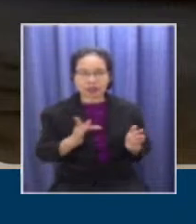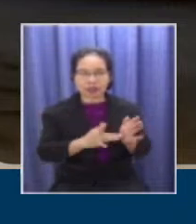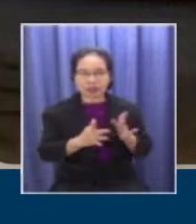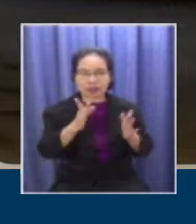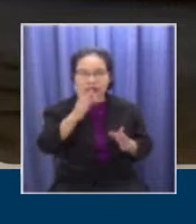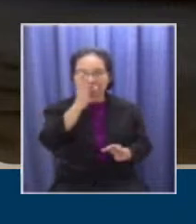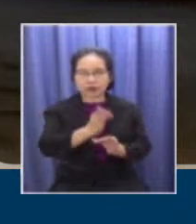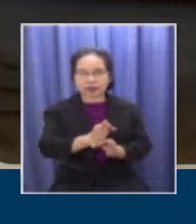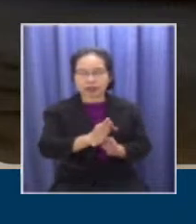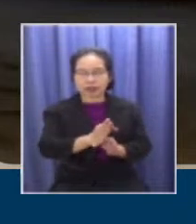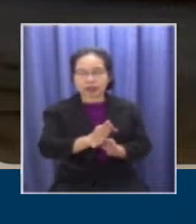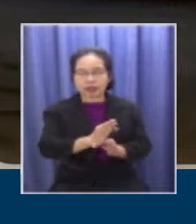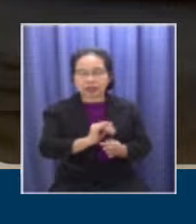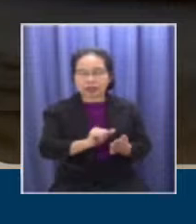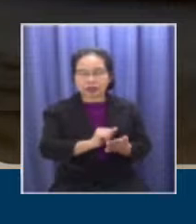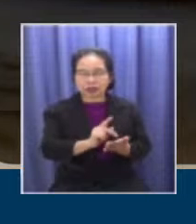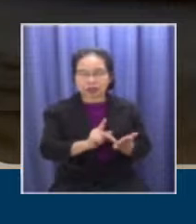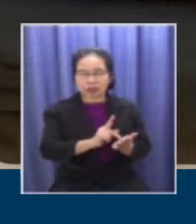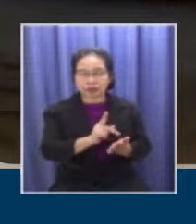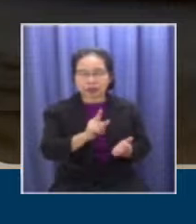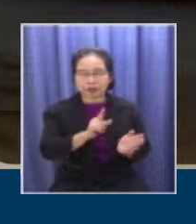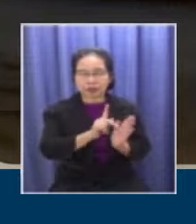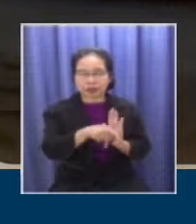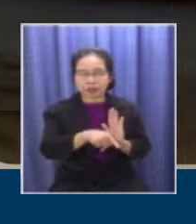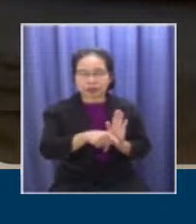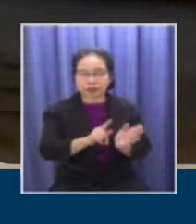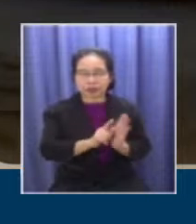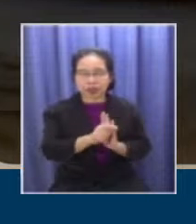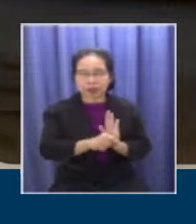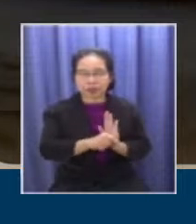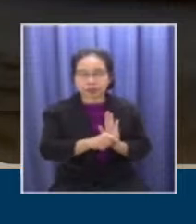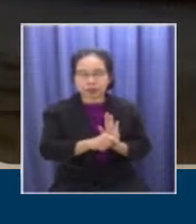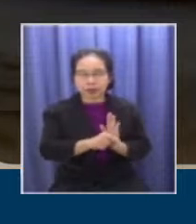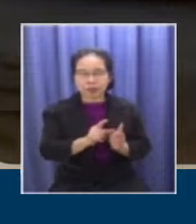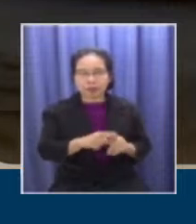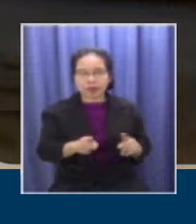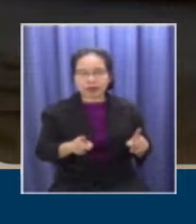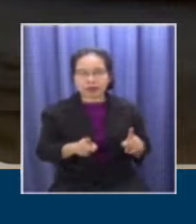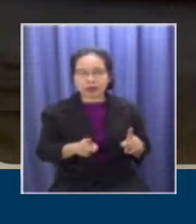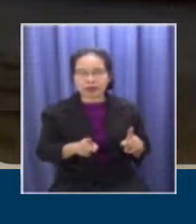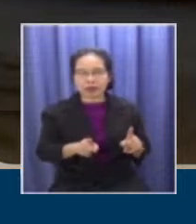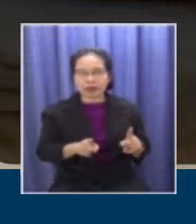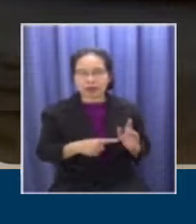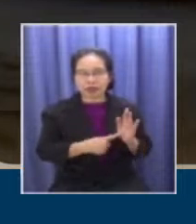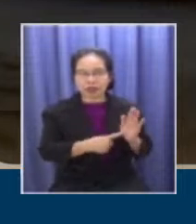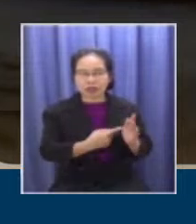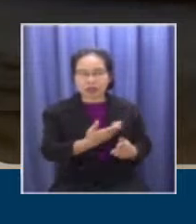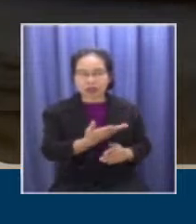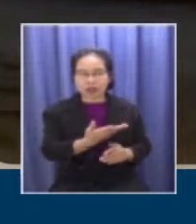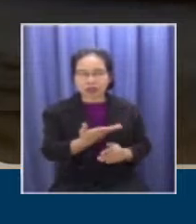tese wona wa ye Kristofo gidie no atamfo wo saa brɛko pot ni mu no